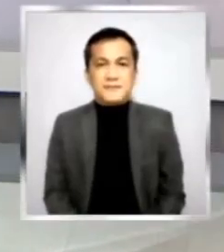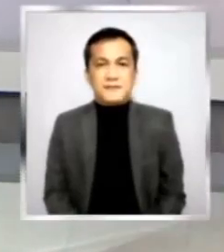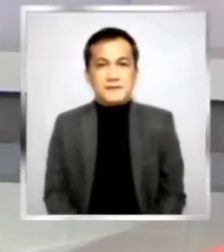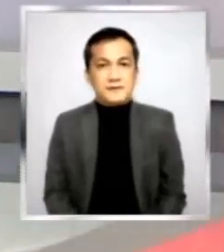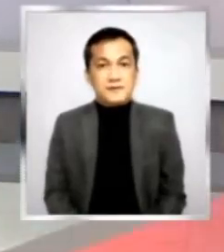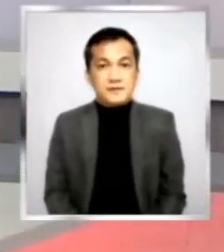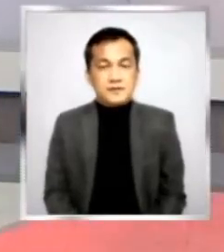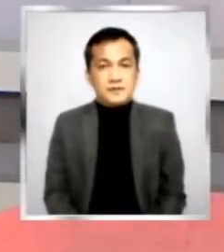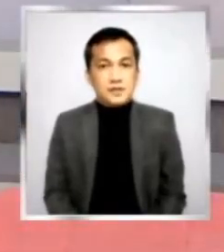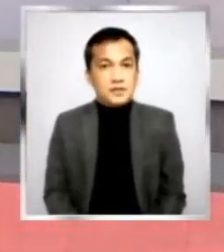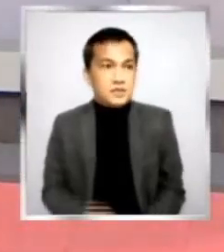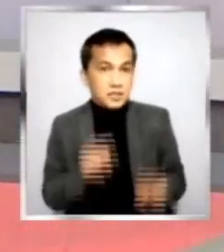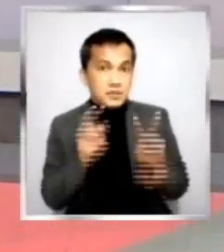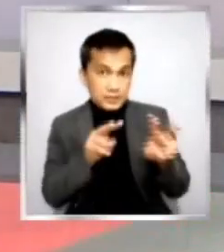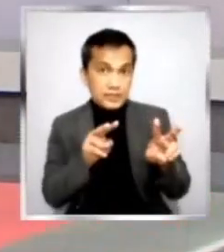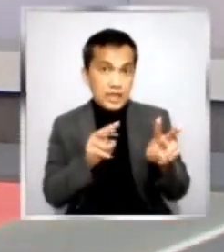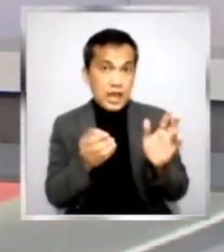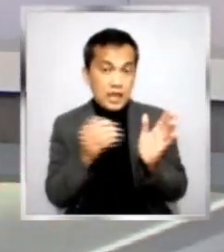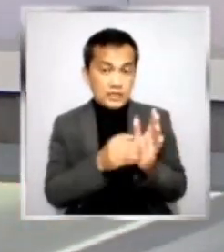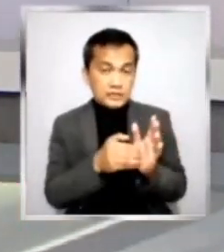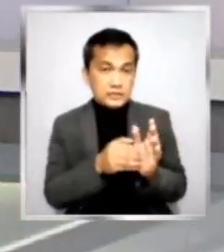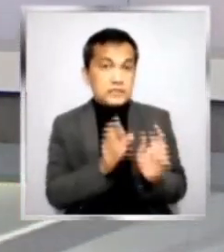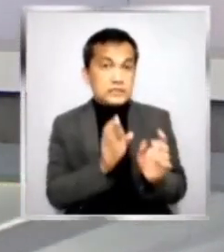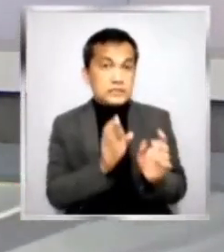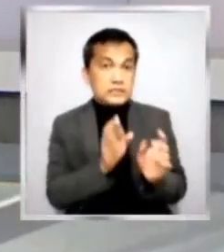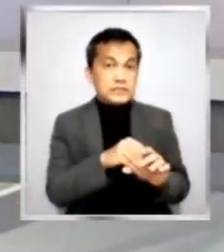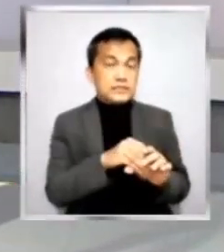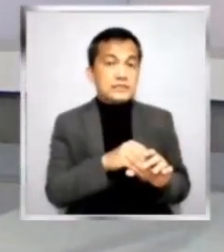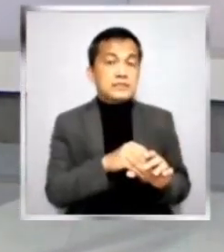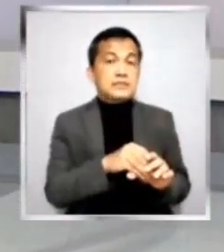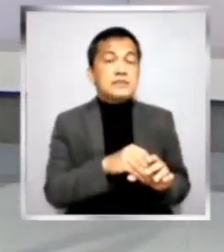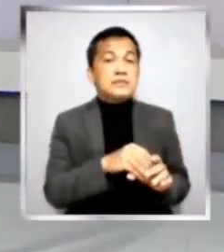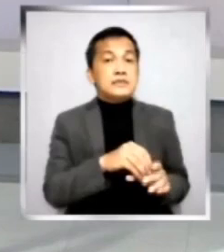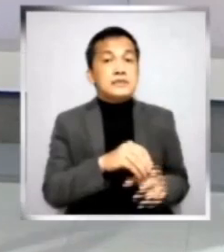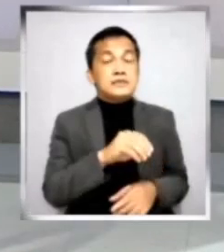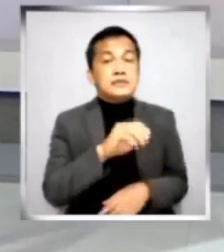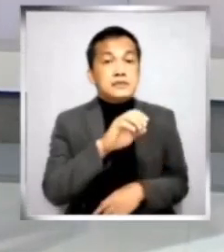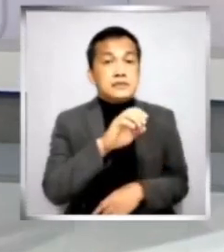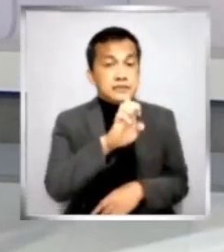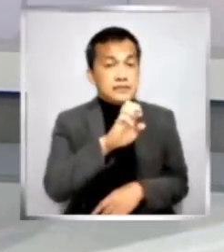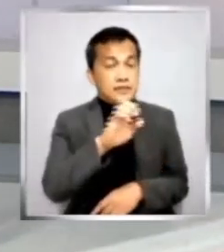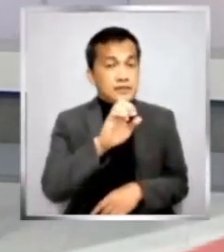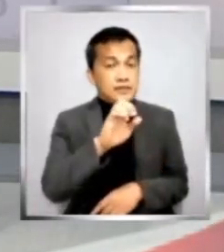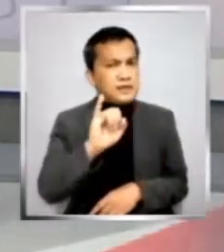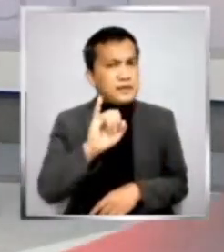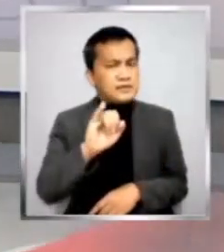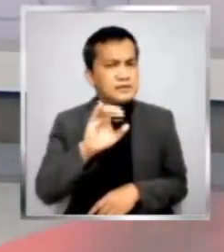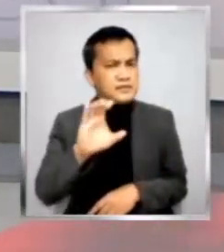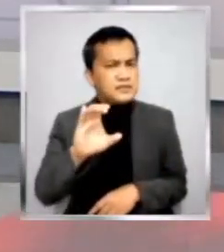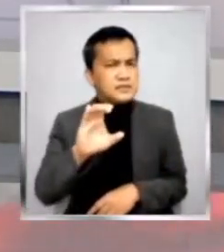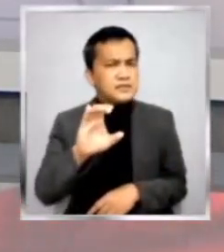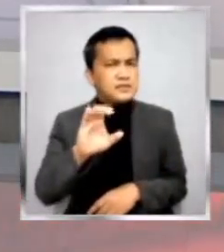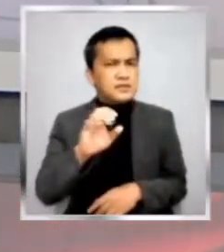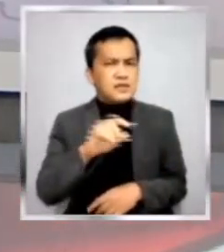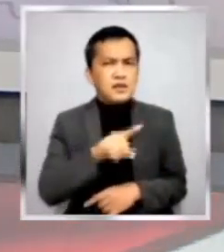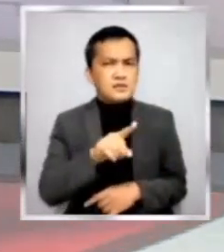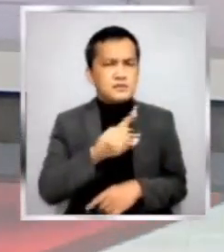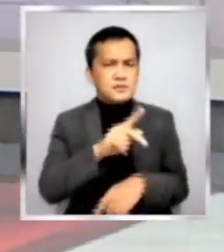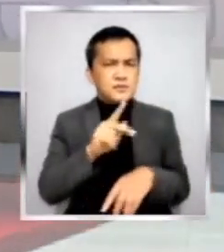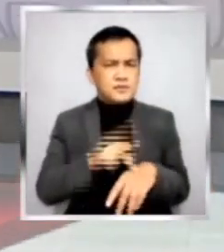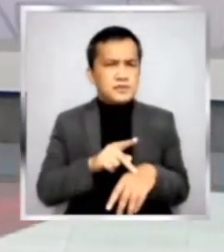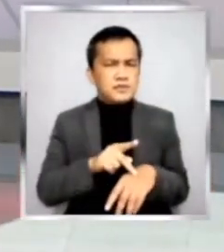Namataan na naman sa loob ng exclusive economic zone ng Pilipinas ang ilang dayuhang barko. Ayon sa isang